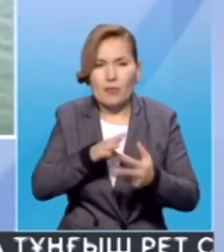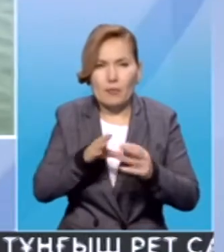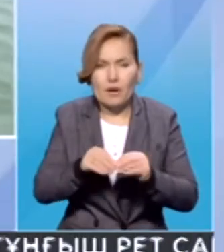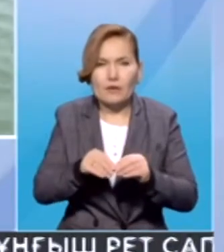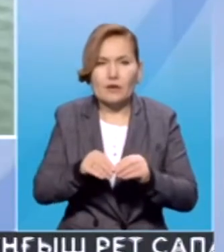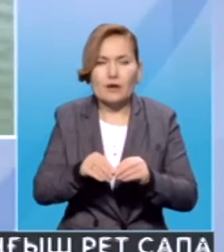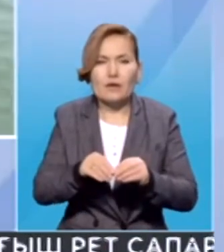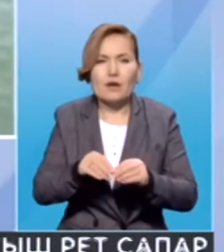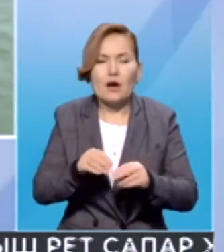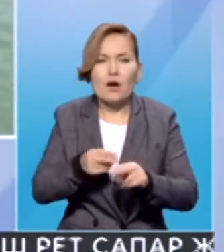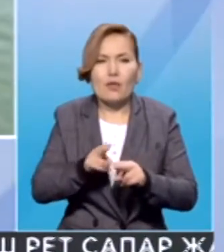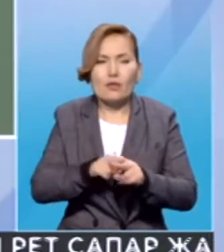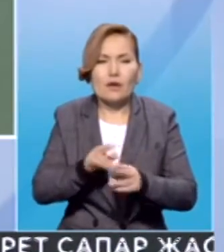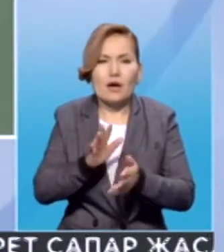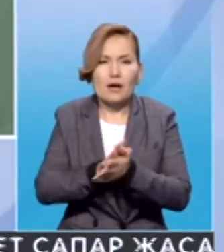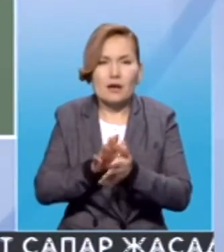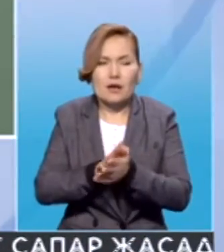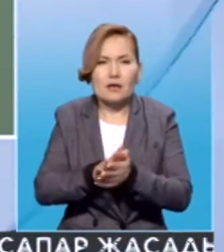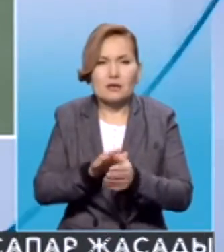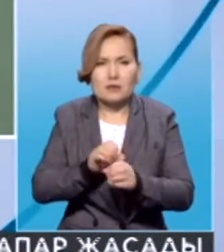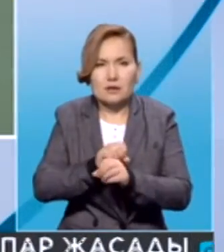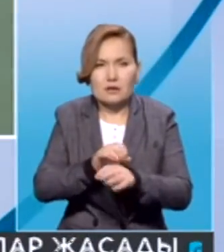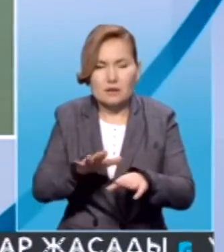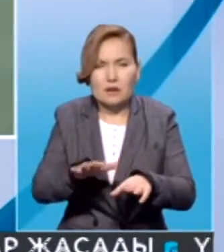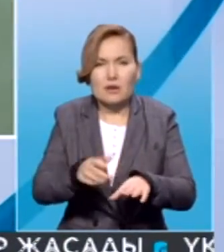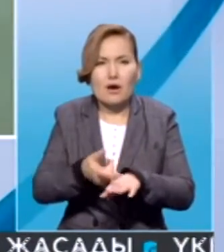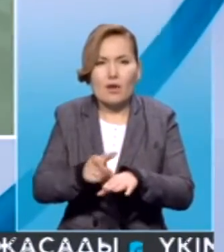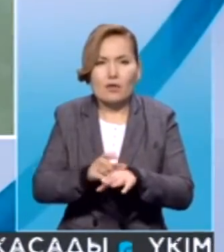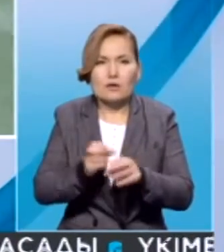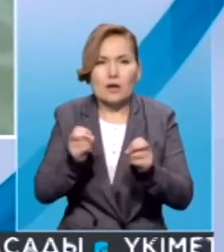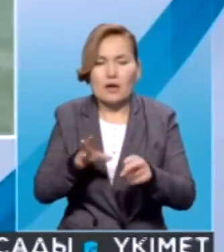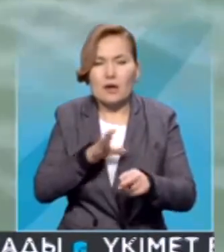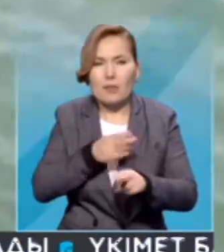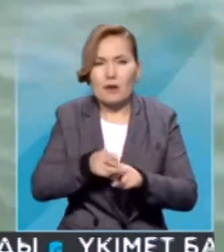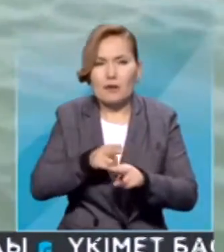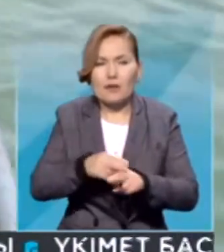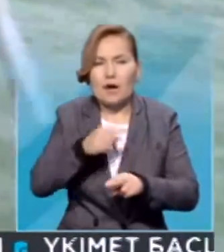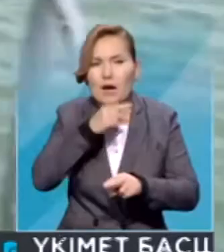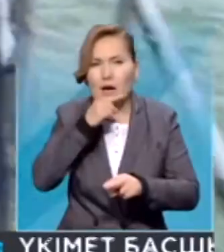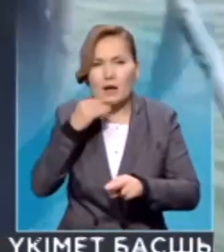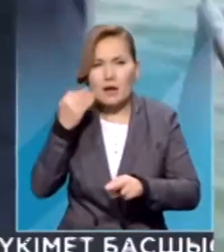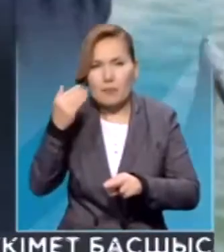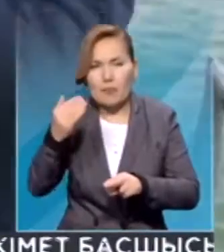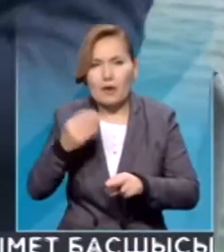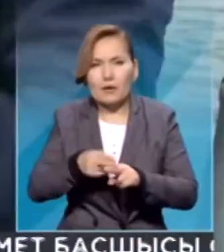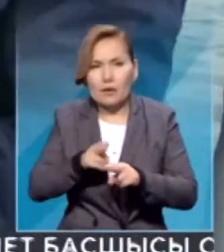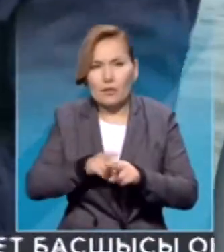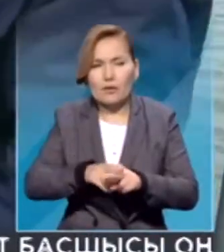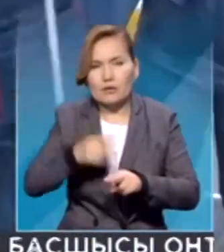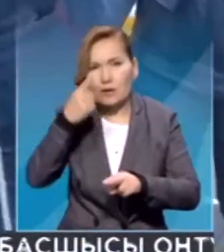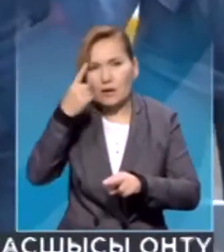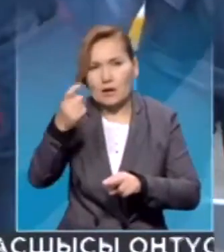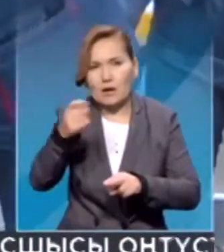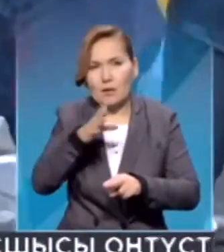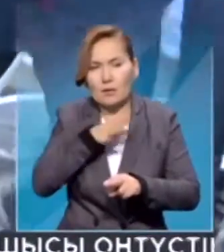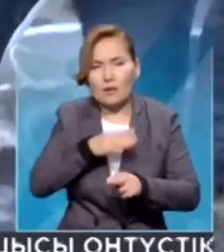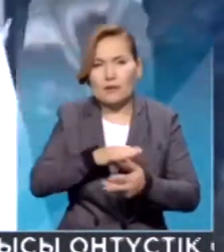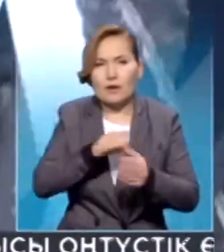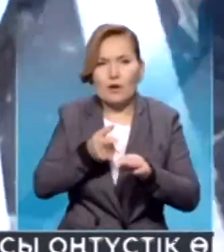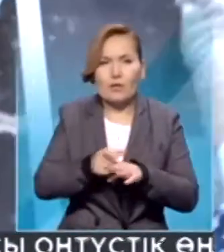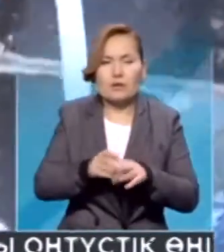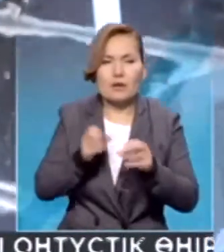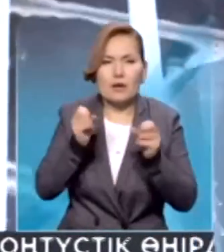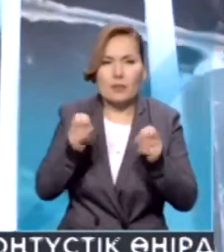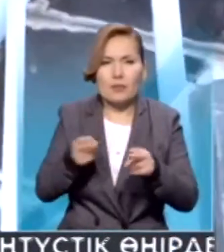кәрі суы құйылу мүмкіндігі Ресей Федерациясының санитарлық эпидемиологиялық қызметі ескертті. Бір